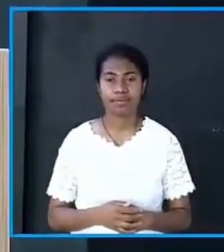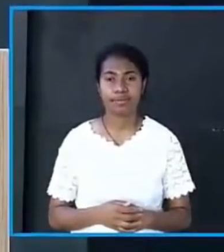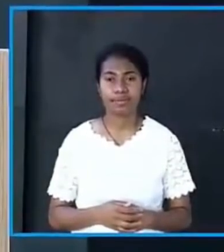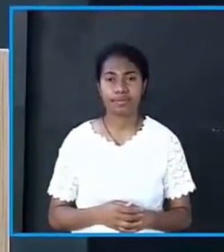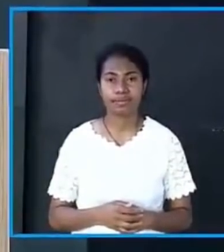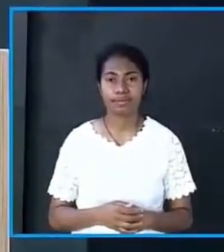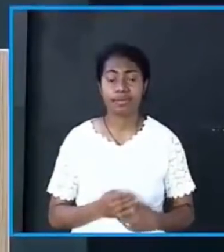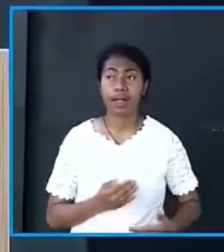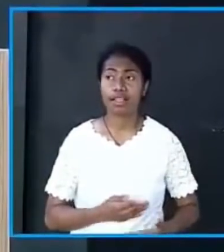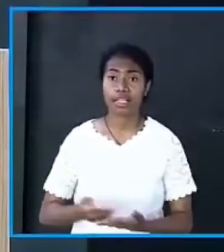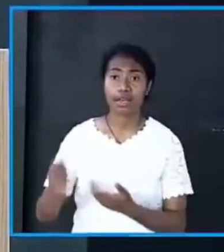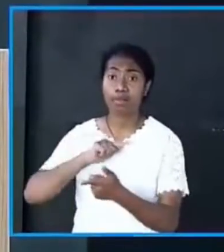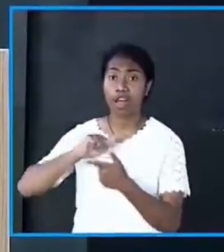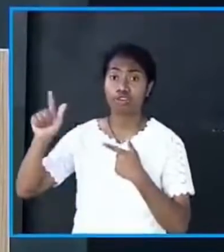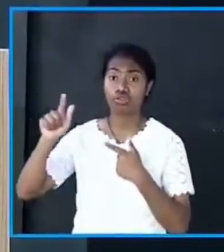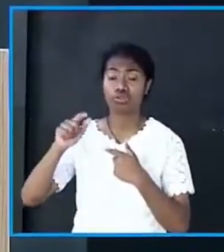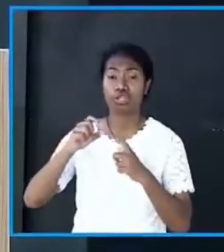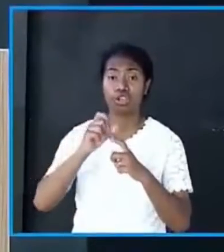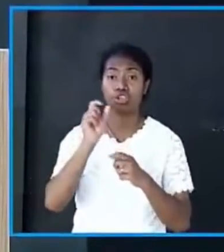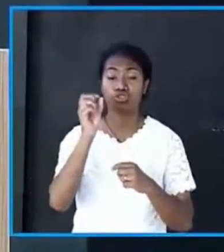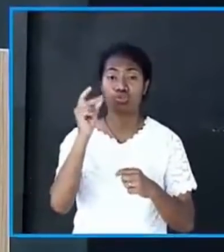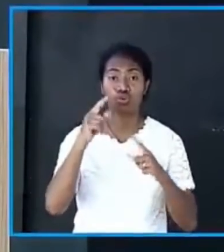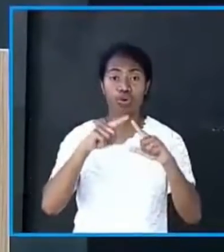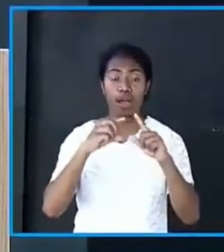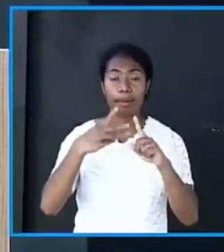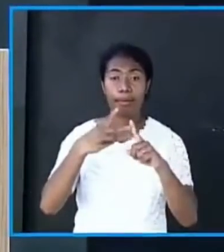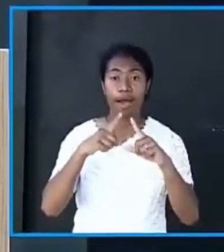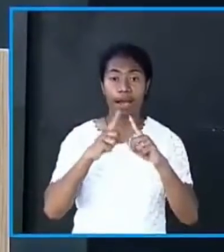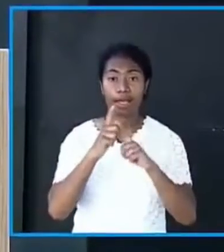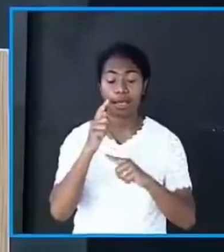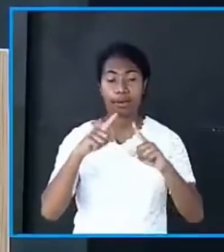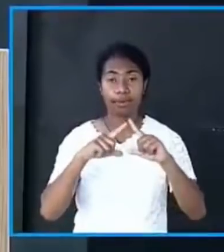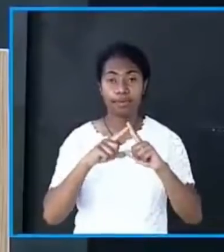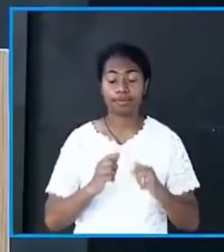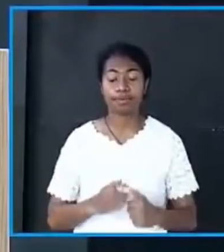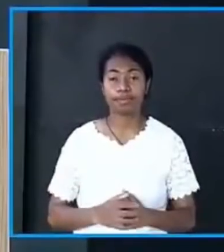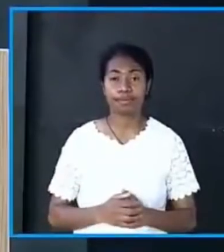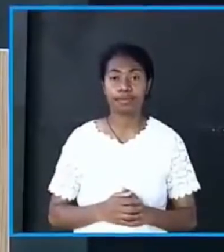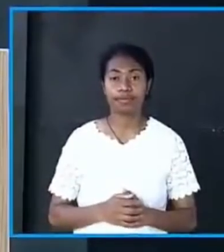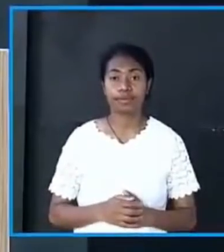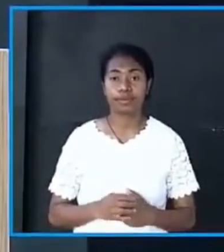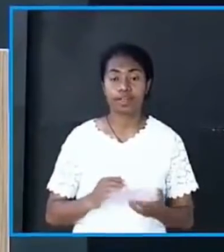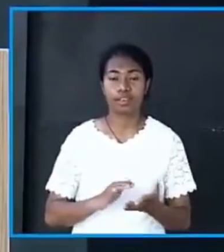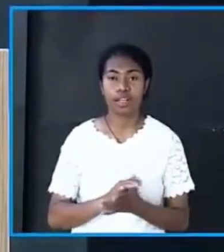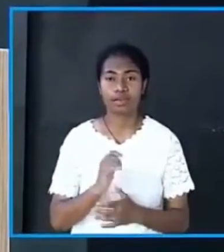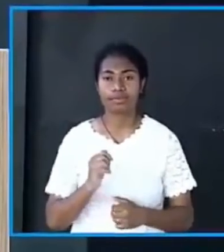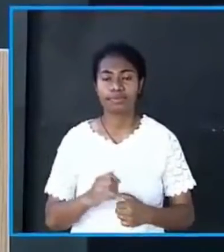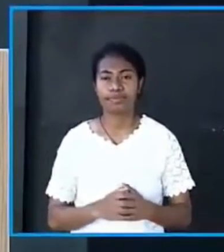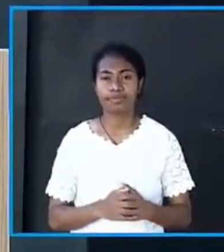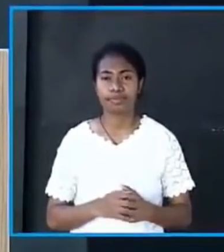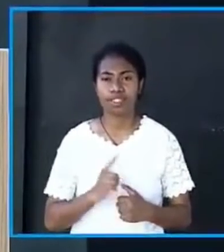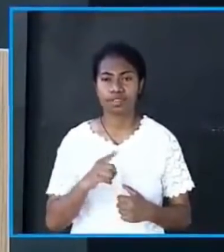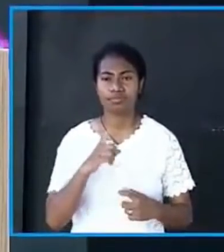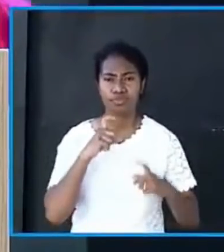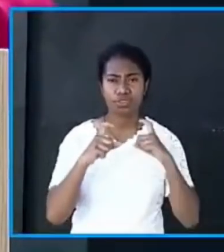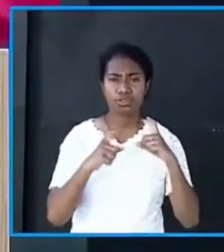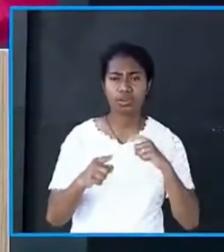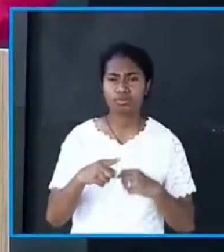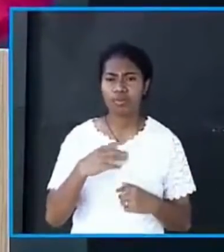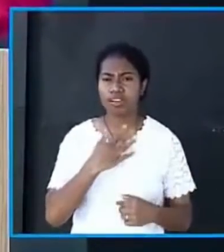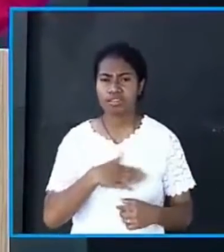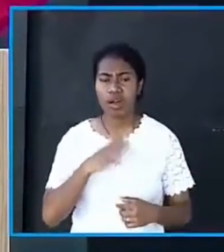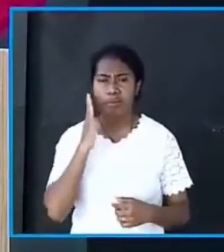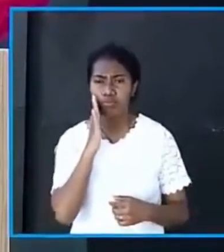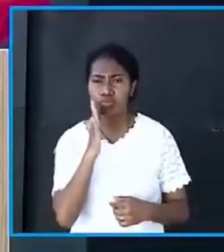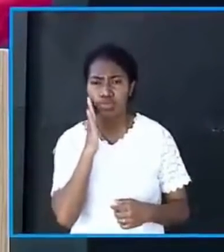ke Surabaya Untuk dioperasi dioperasi langsung oleh Paul tahalele dan saya mendengar ceritanya karena masalahnya by